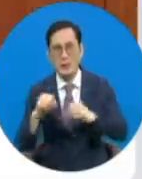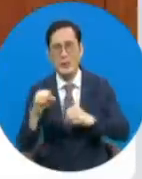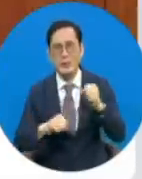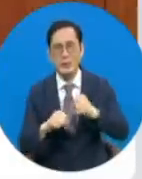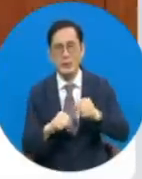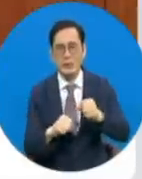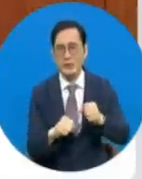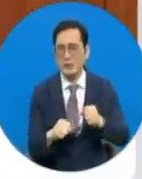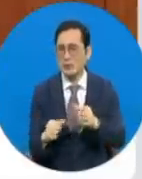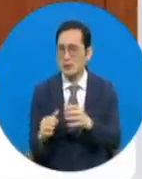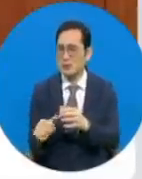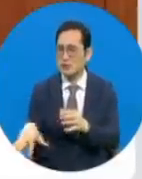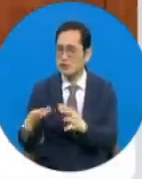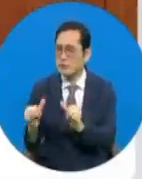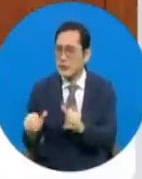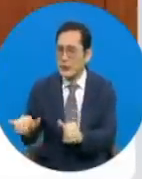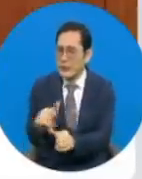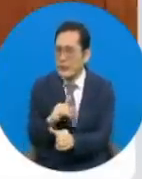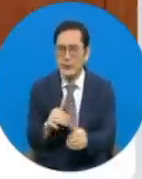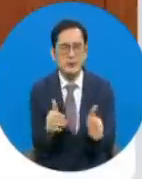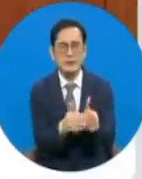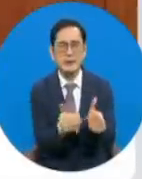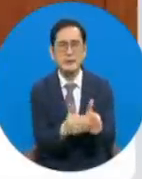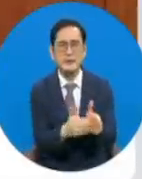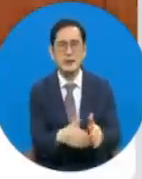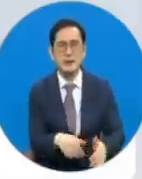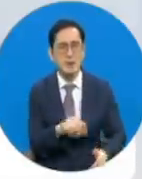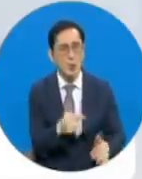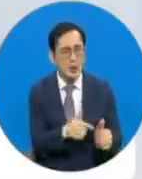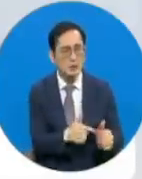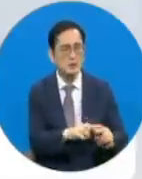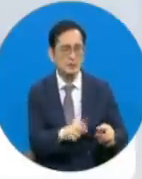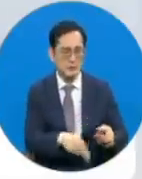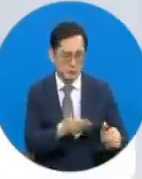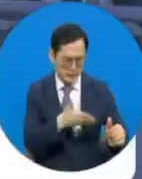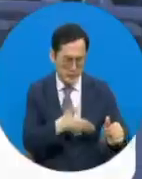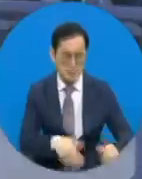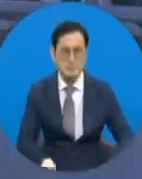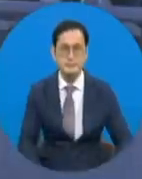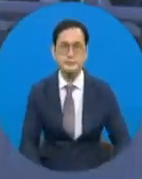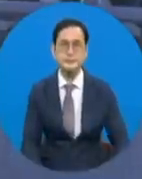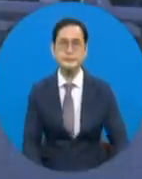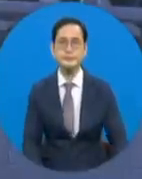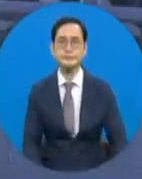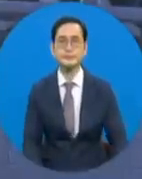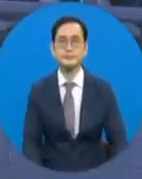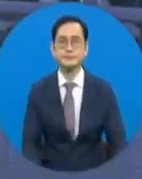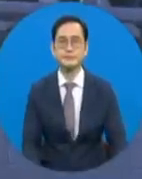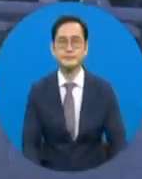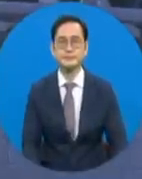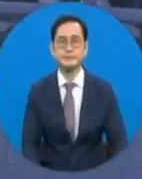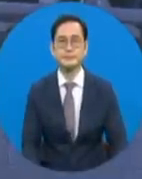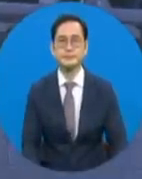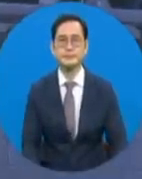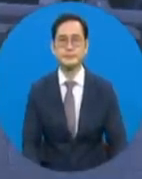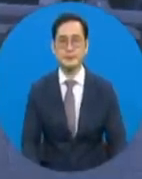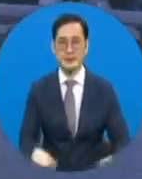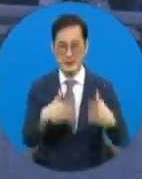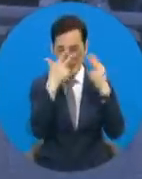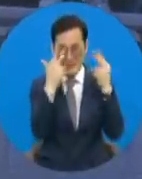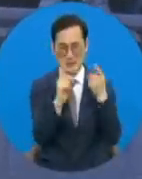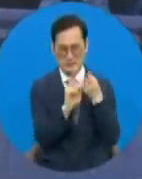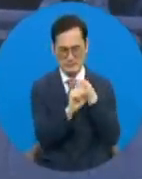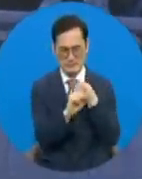얘기들 하나둘씩 좀 실천으로 이어갔으면 좋겠다는 생각입니다. 김병민 국민의힘 최고위원의 입장을 들어봤습니다. 친명계 안에서도요, 이 대표의